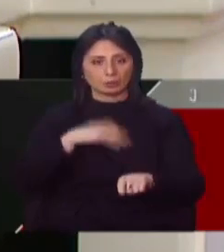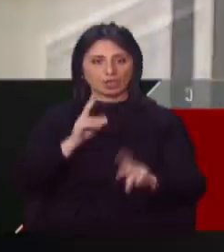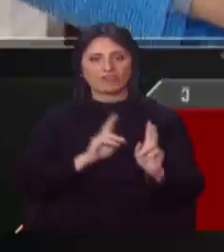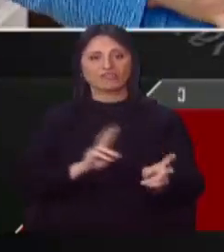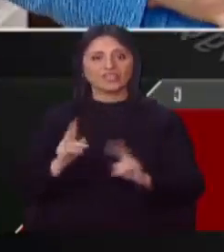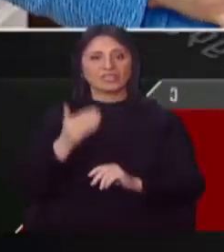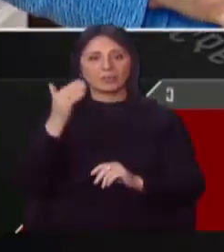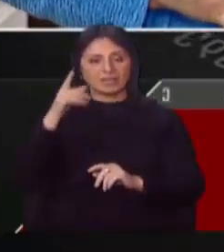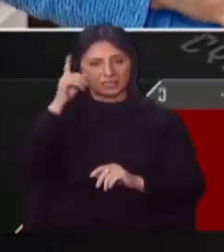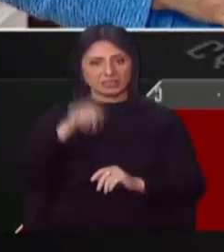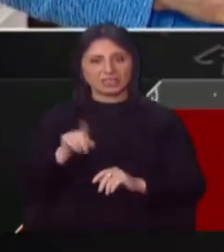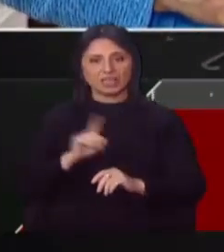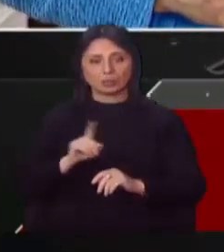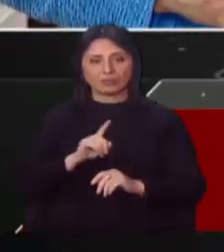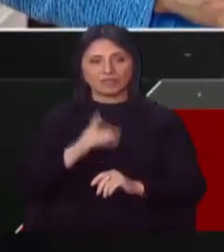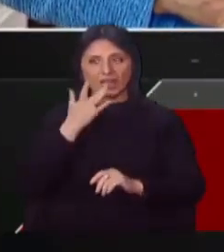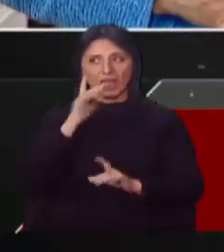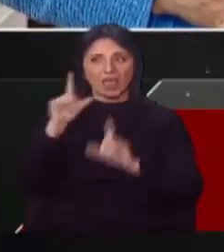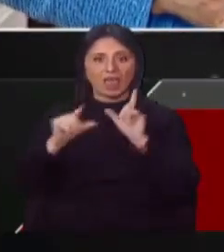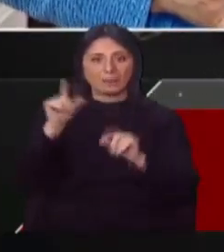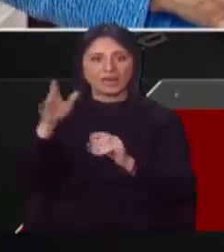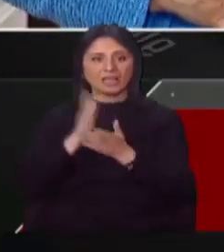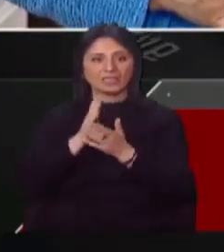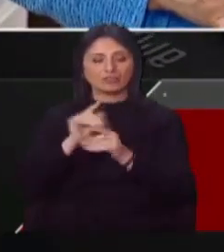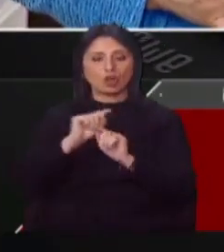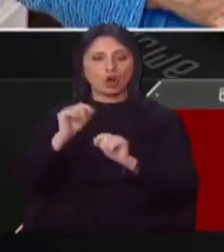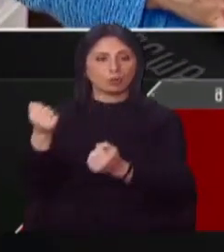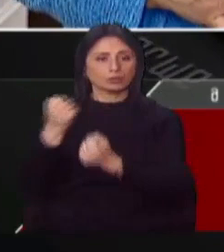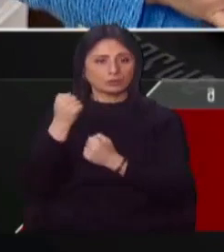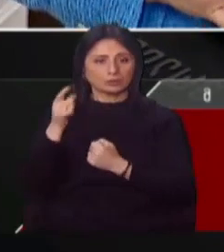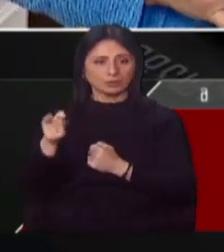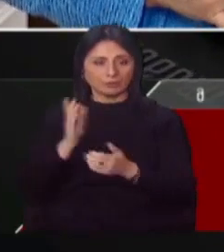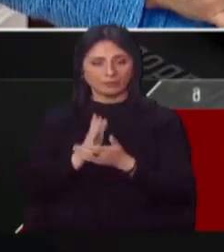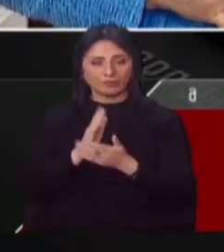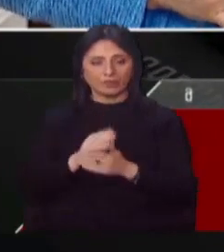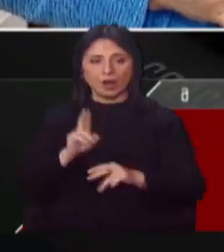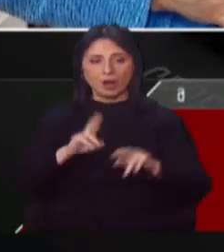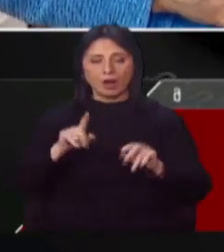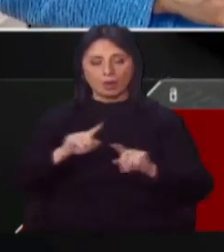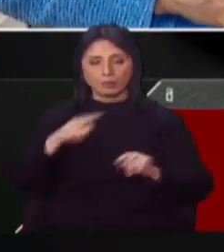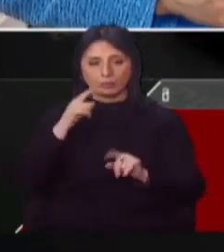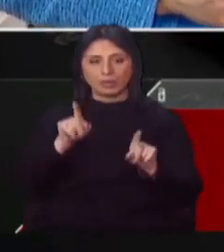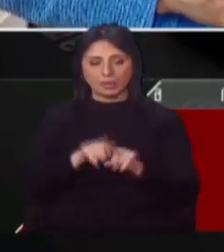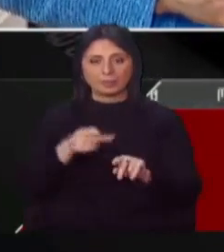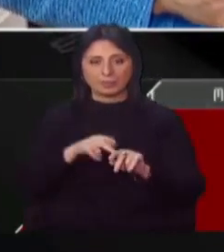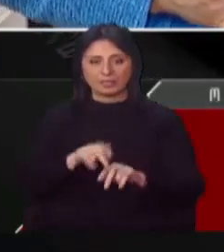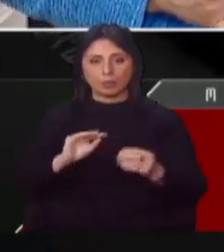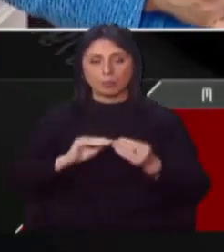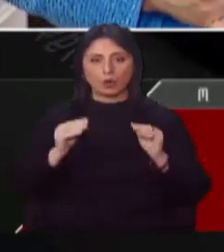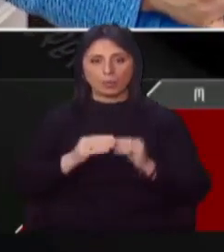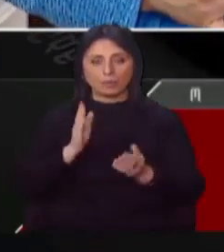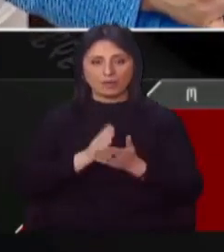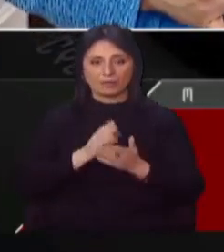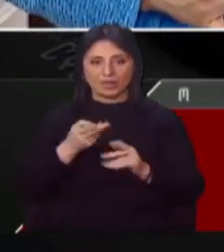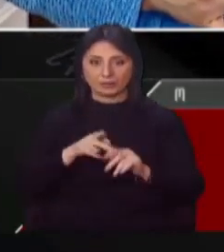vinaidan, matician rom, emigrante, și arsebops, opoziția uriganț, obebi, opoziția ambobs, imasat rom, problema s